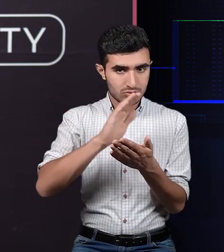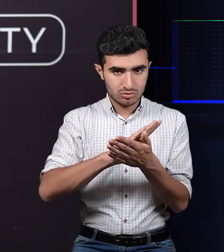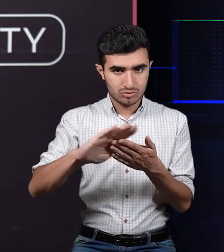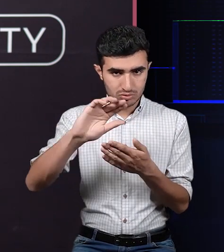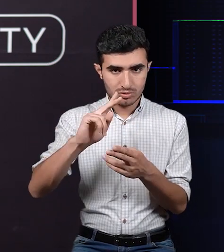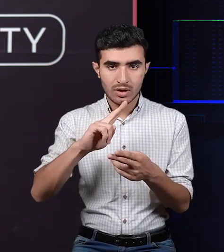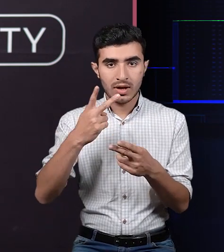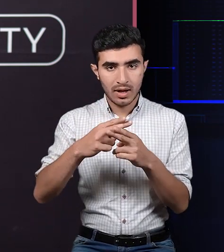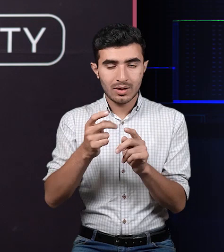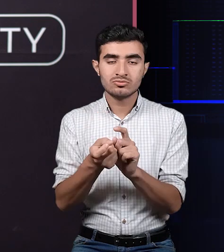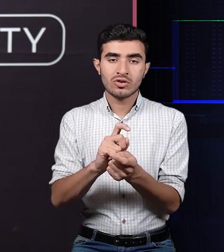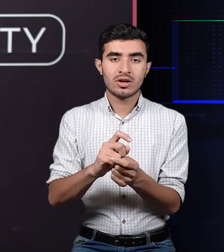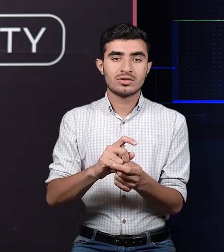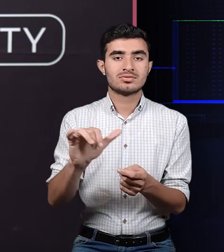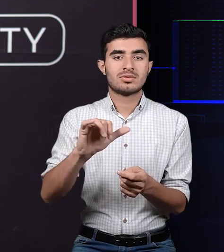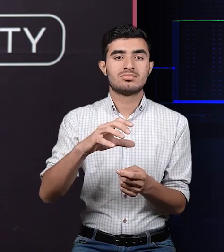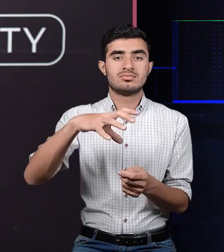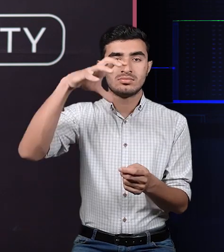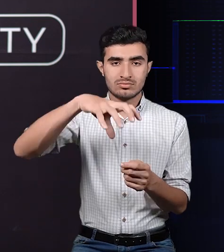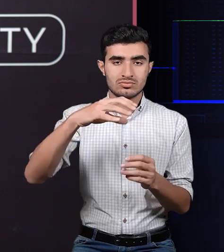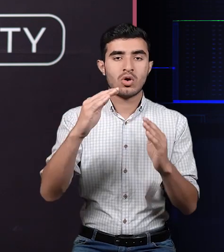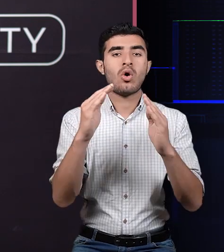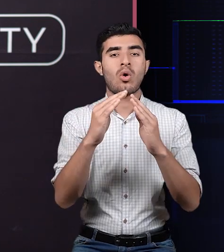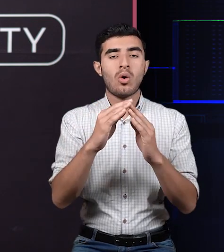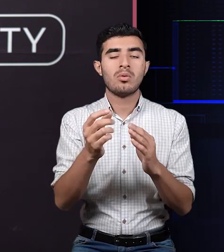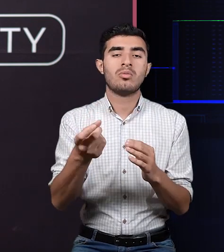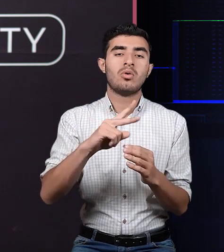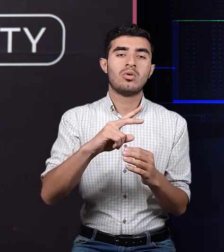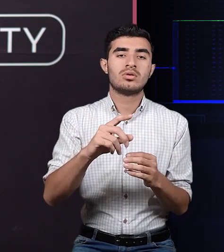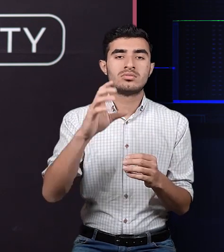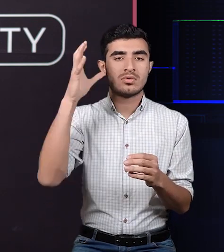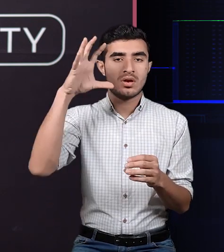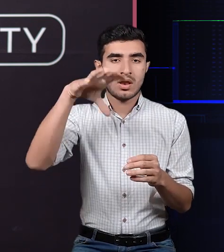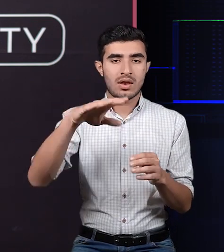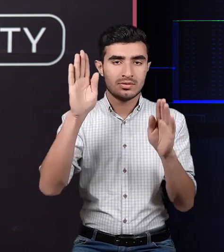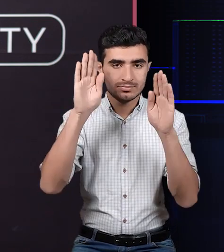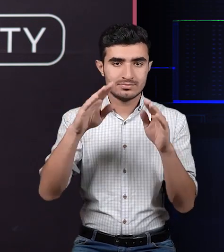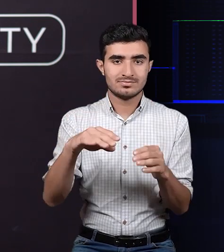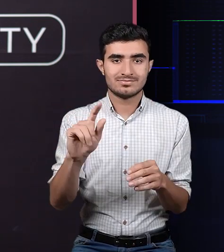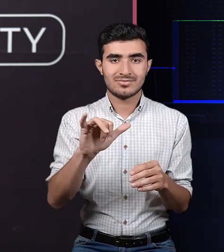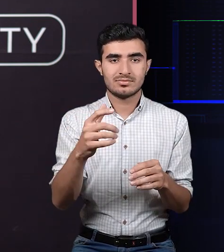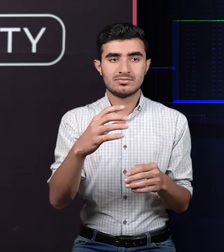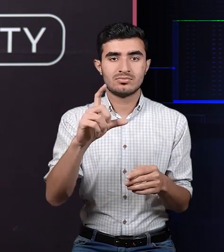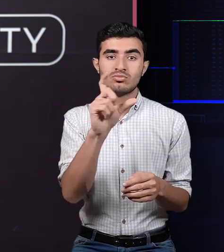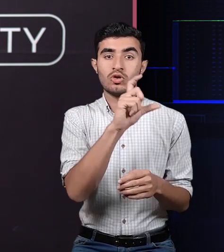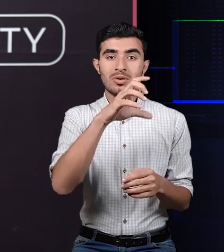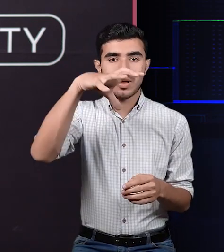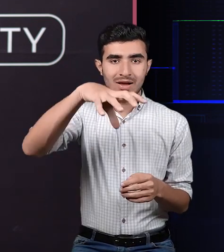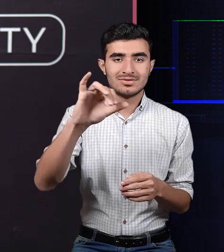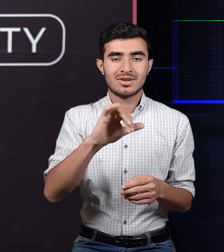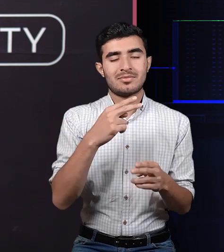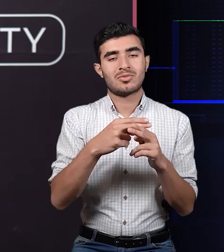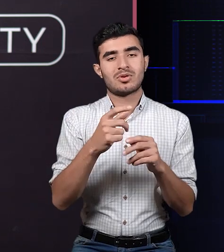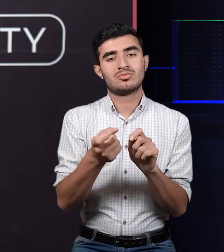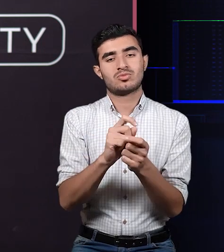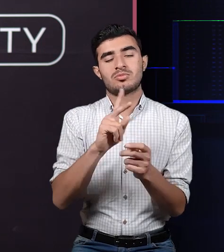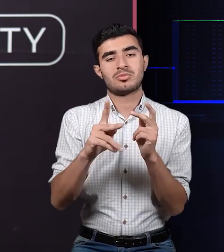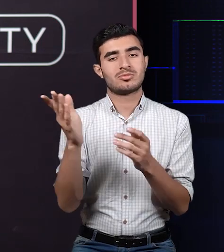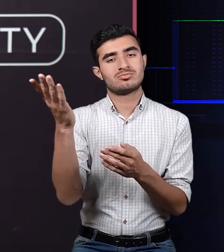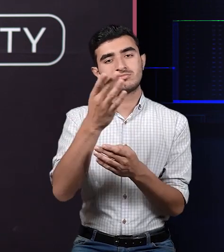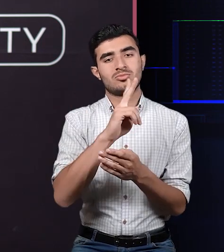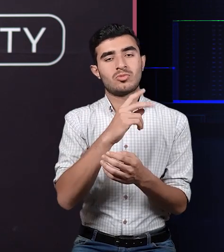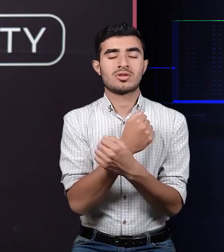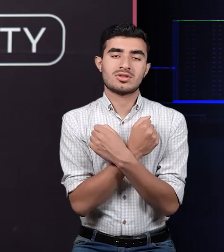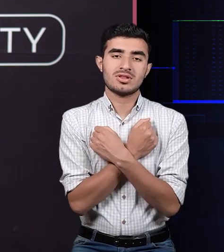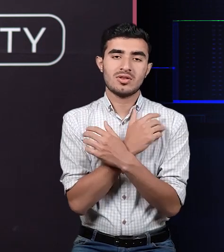گئی۔ یہ گزشتہ 150 سال سے بھی زیادہ عرصے سے ہمارے اس شہر لاہور میں یہ یونیورسٹی قائم و